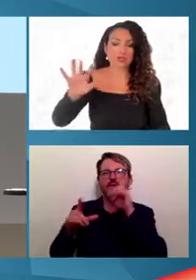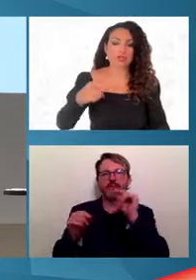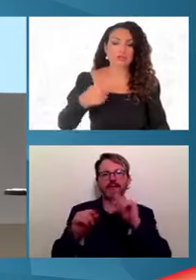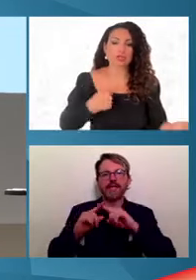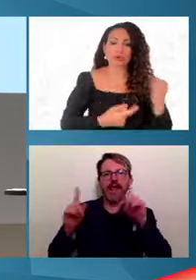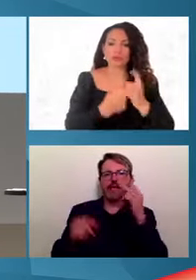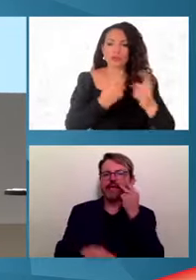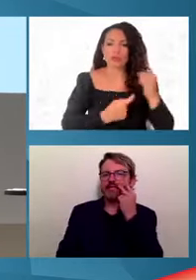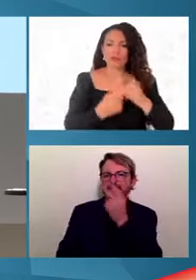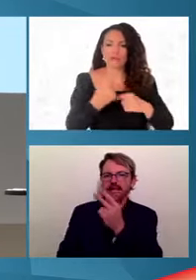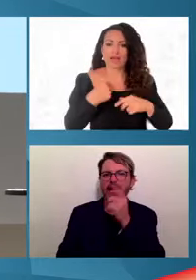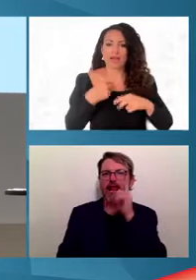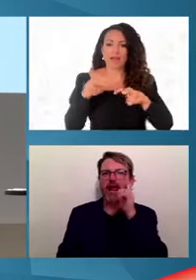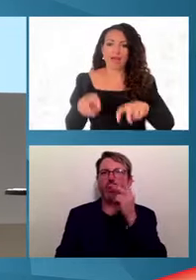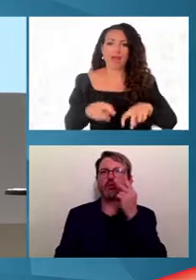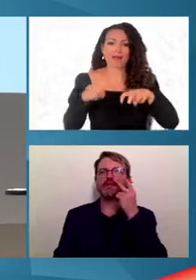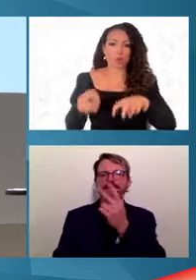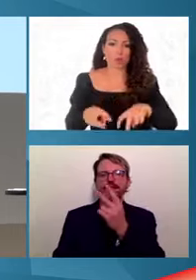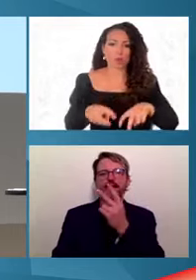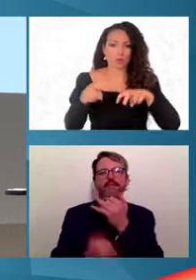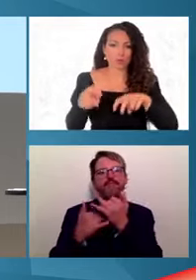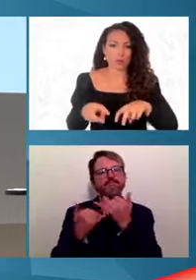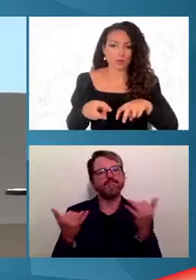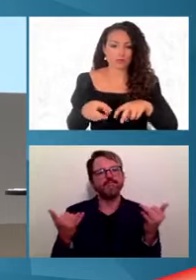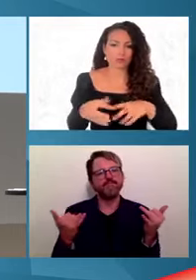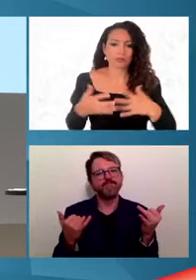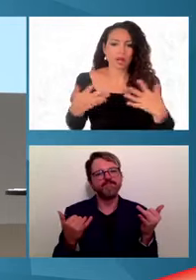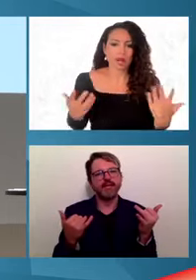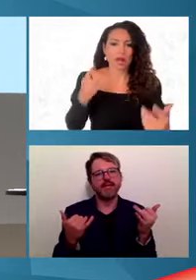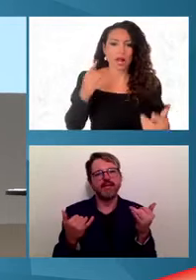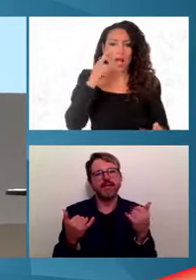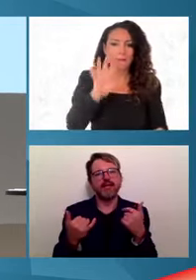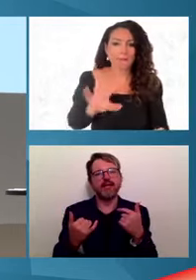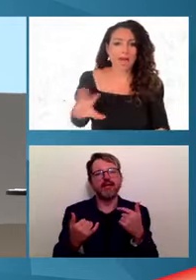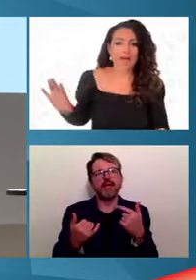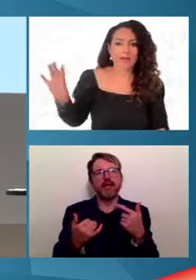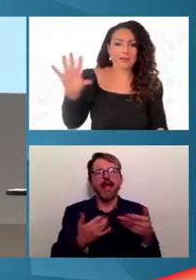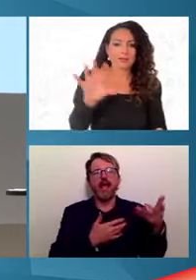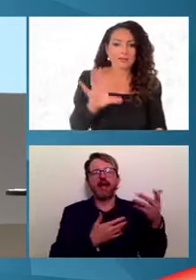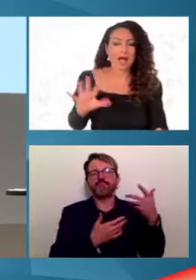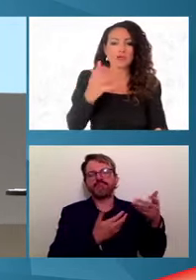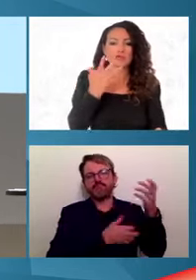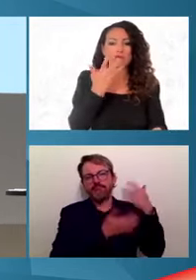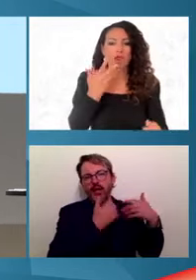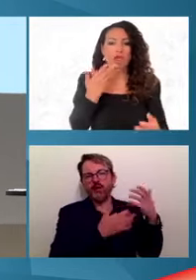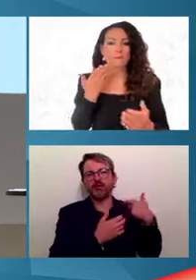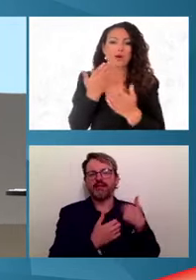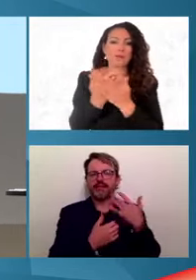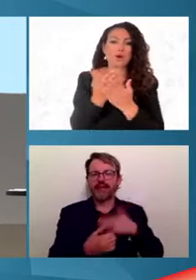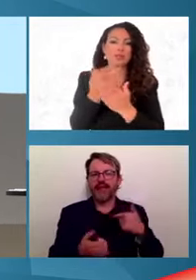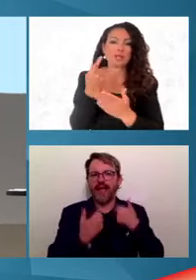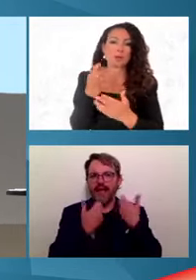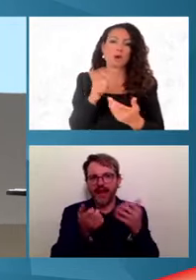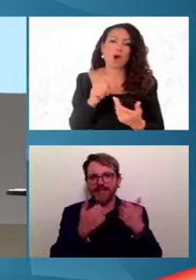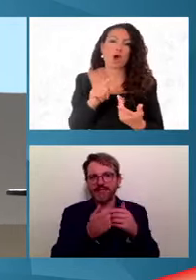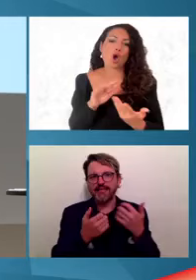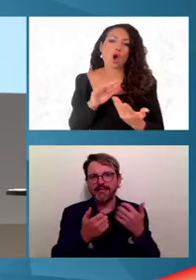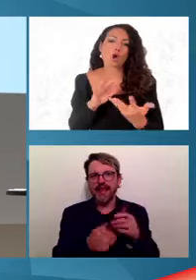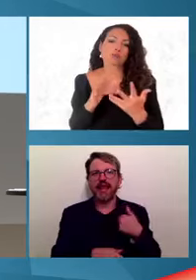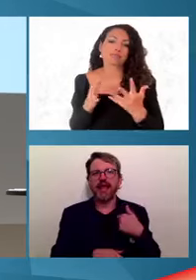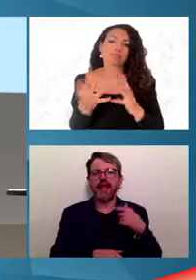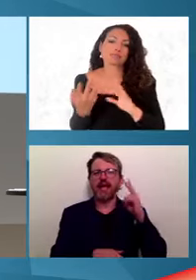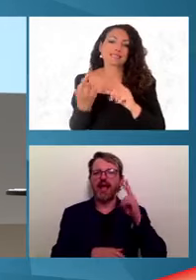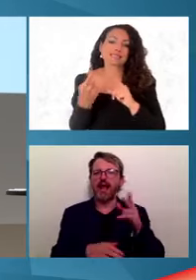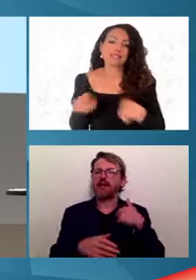Landschaft auch zu sehen als, ich bin natürlich eine Geschichtenerzählerin auch, ich kann Geschichten über die